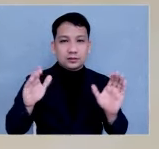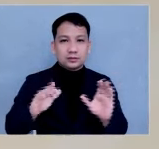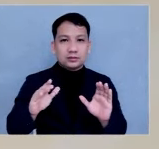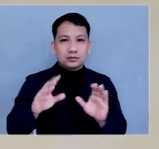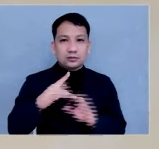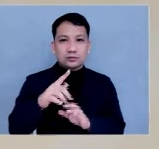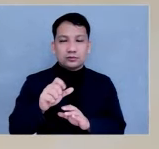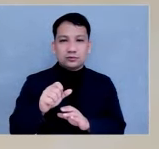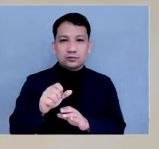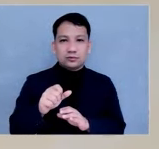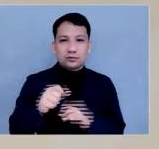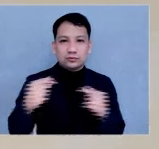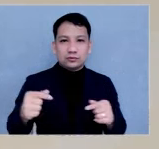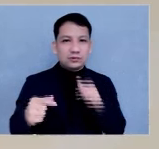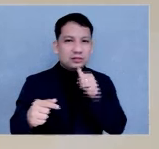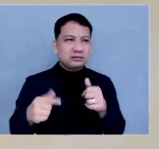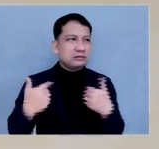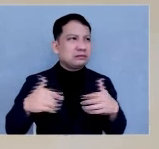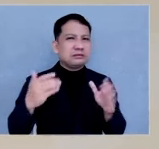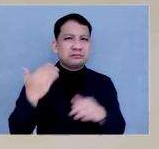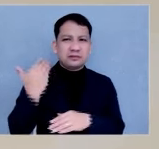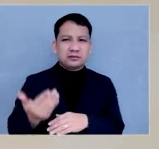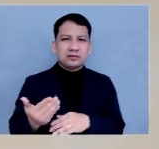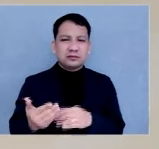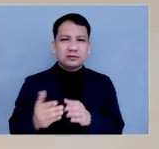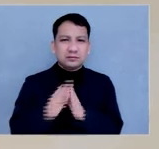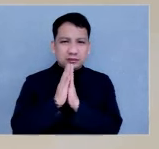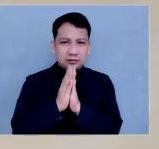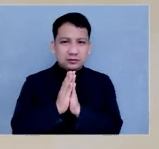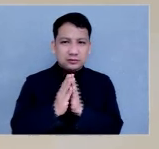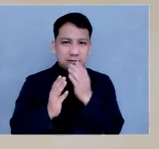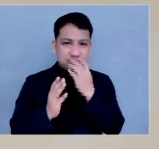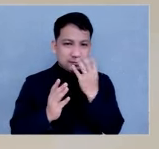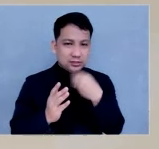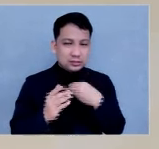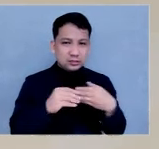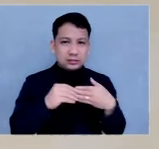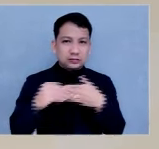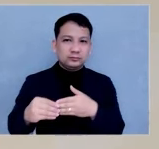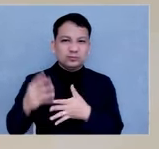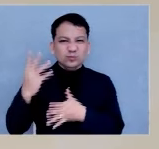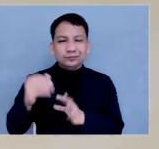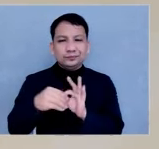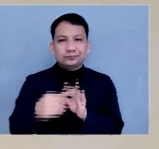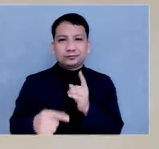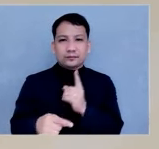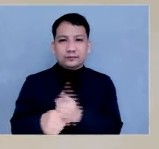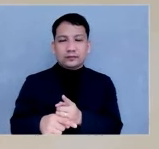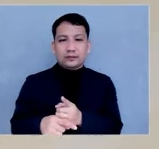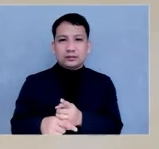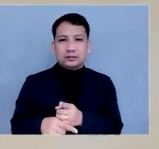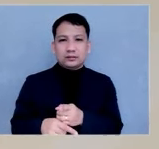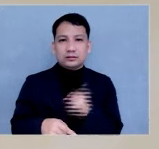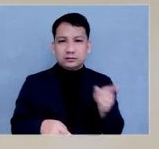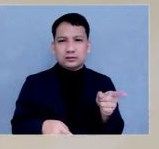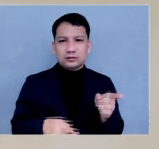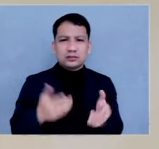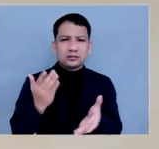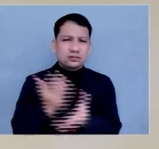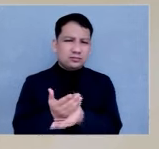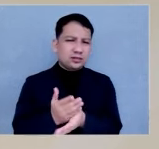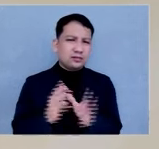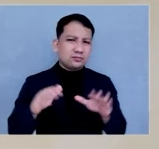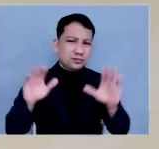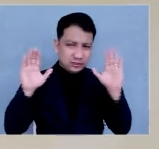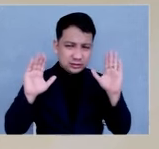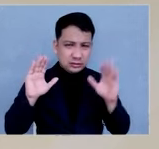pero wala siyang Angels of Death. I do hope and pray na kung sino man ang namuno nito, sana naman tama na, no?